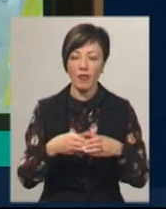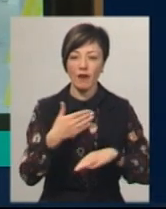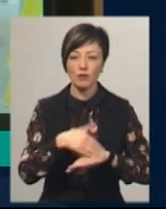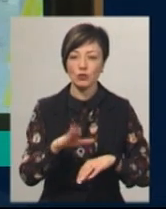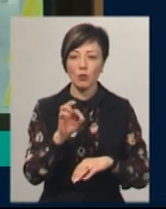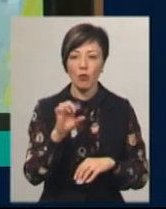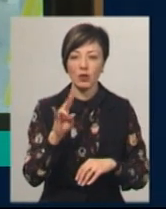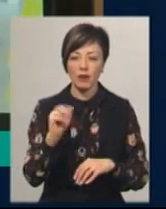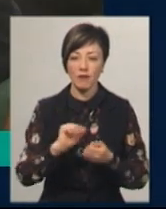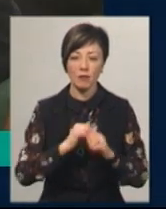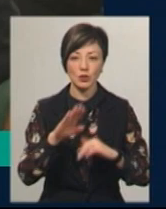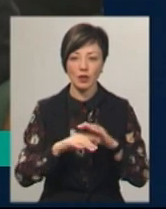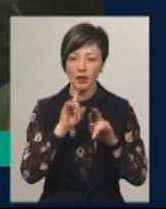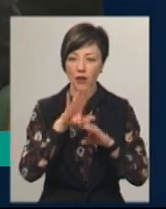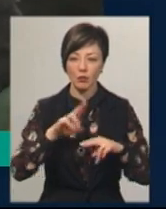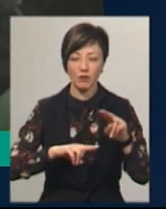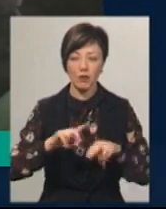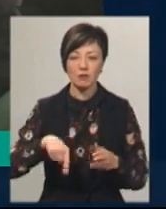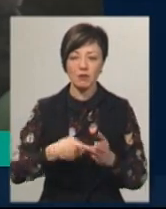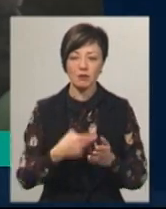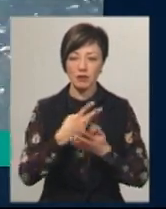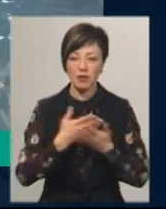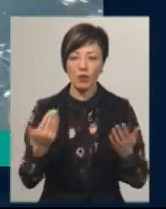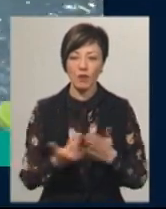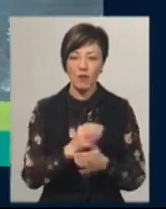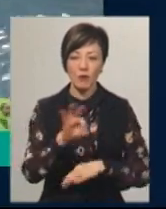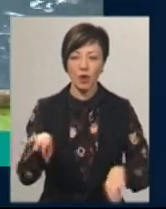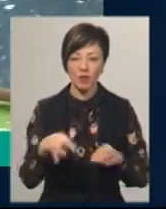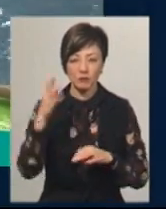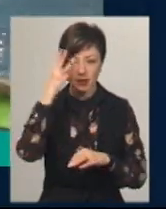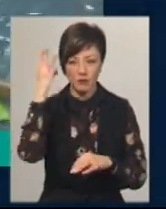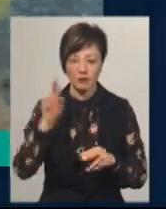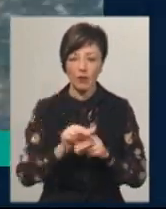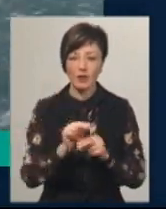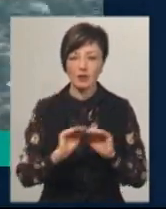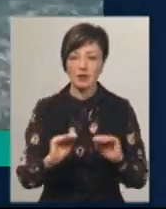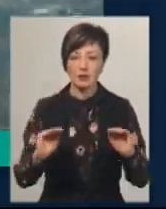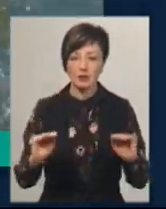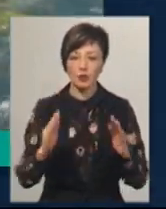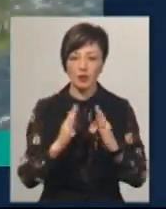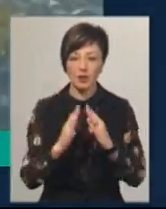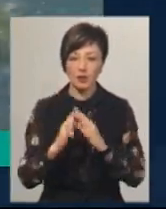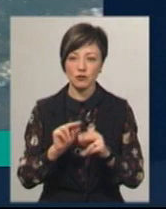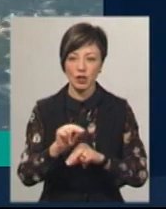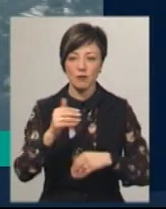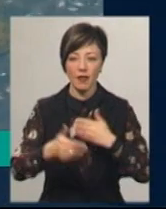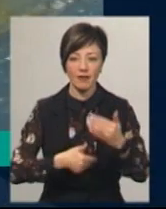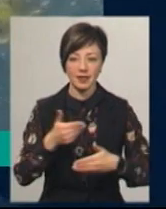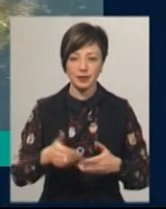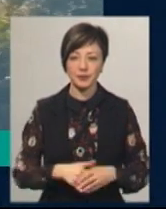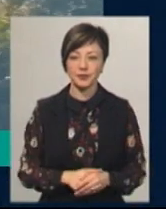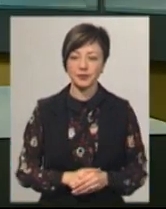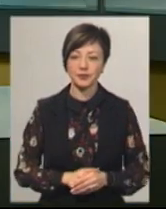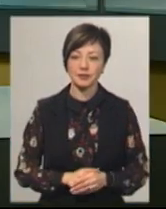у Кам'янці-Подільському не будуватимуть. У місті представили новий проєкт. У обласному центрі вихованців дитячих будинків вчать плавати.